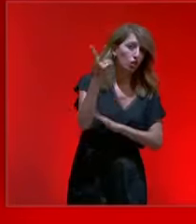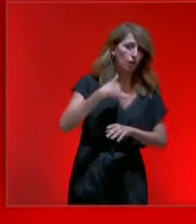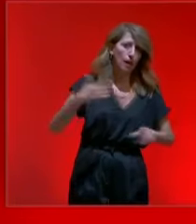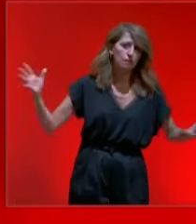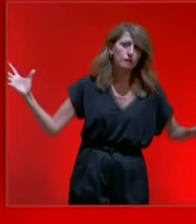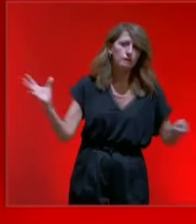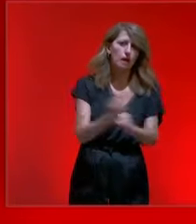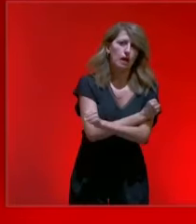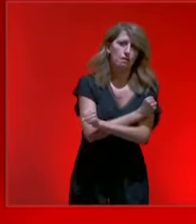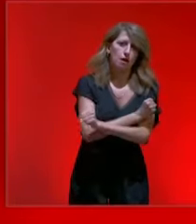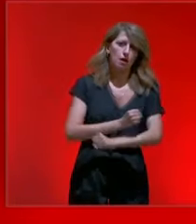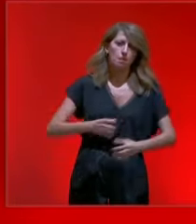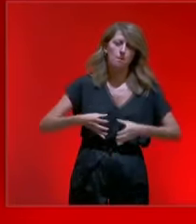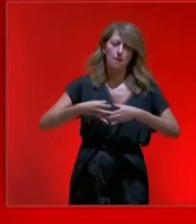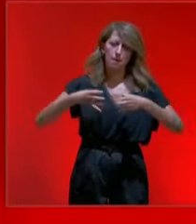στη διακήρυξή του το